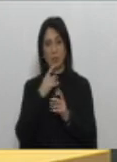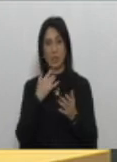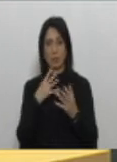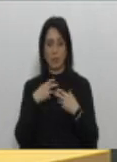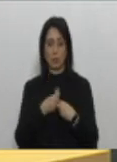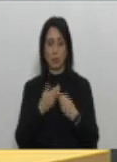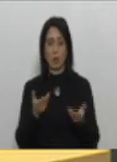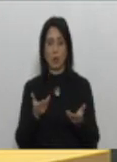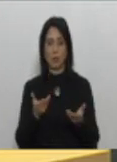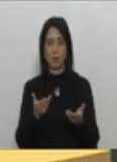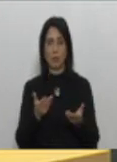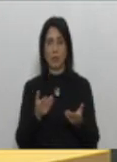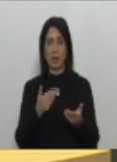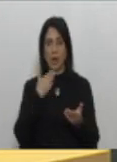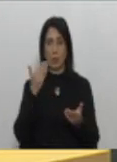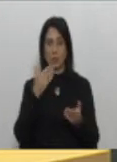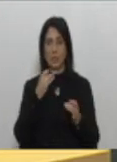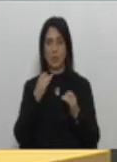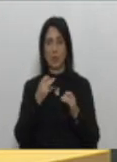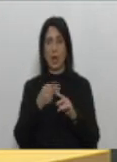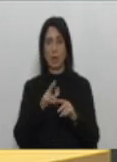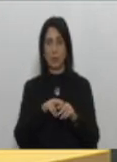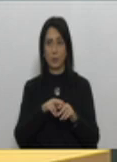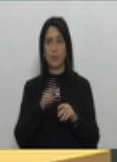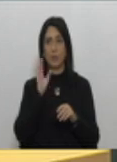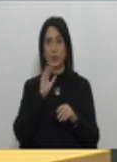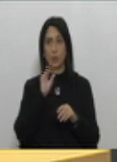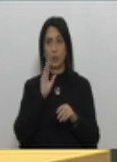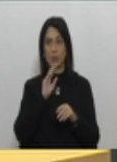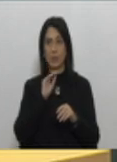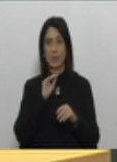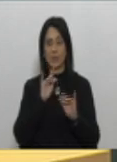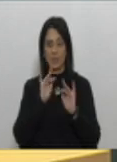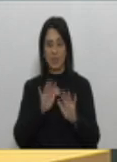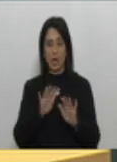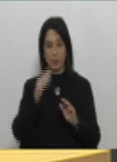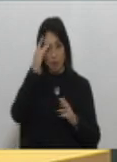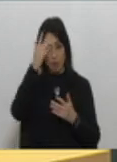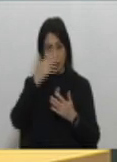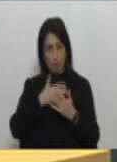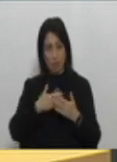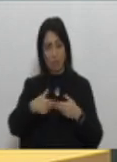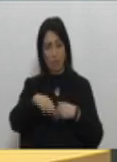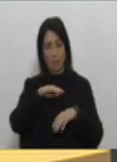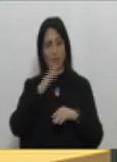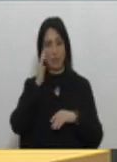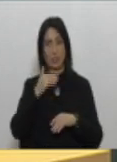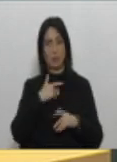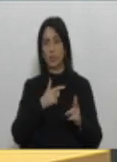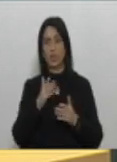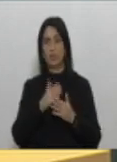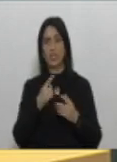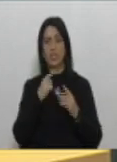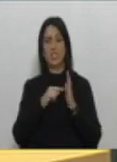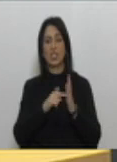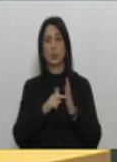ჩვენ და სამწუხაროდ ჩვენ გამოგძანდით აქ და ისაუბრეთ. ამიტომ, როდესაც საქმიანი და შინაარსობრივი შემოთავაზები გექნებათ, ჩვენ მზად ვართ